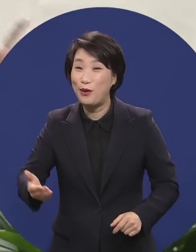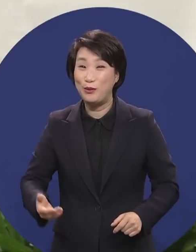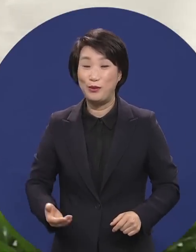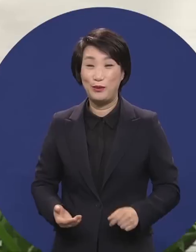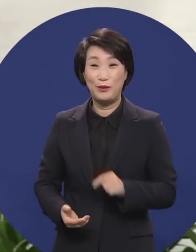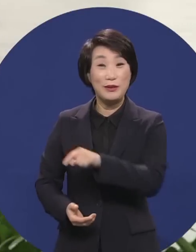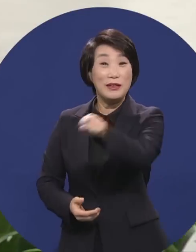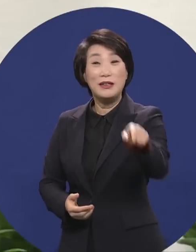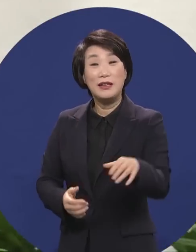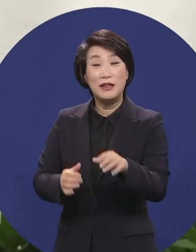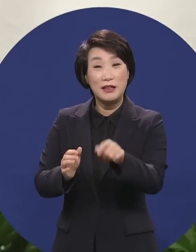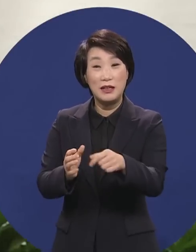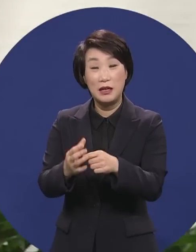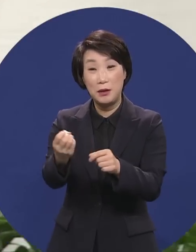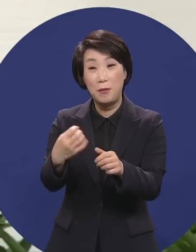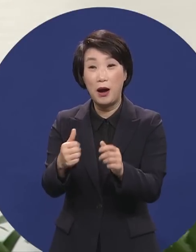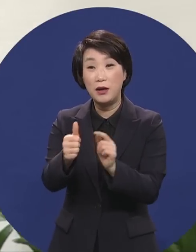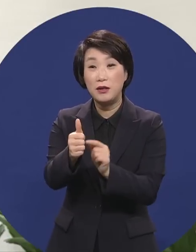그분들은